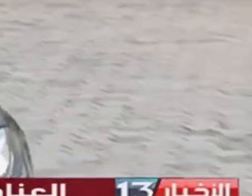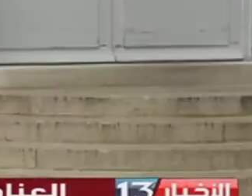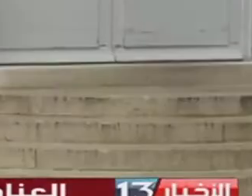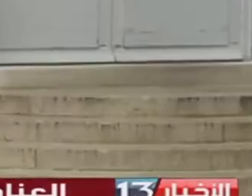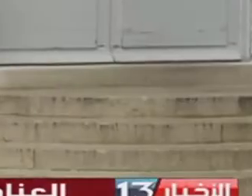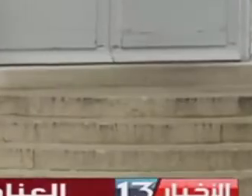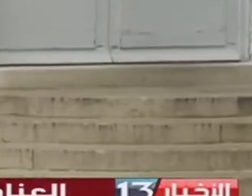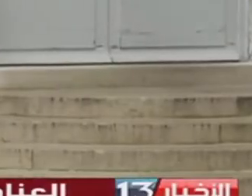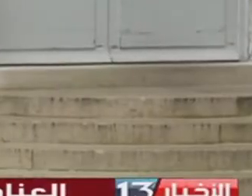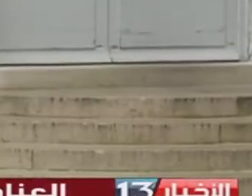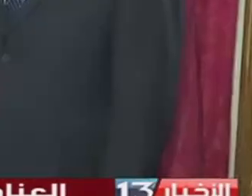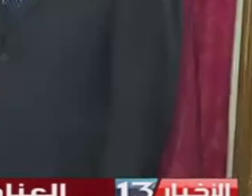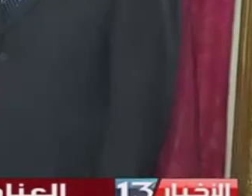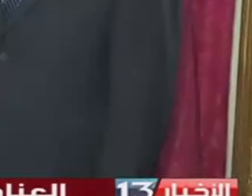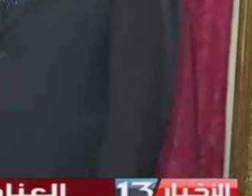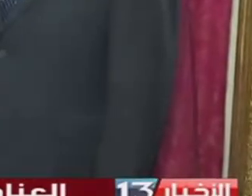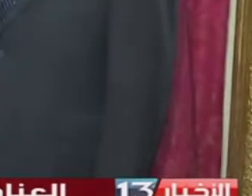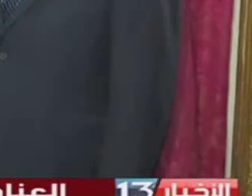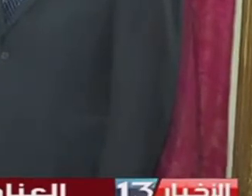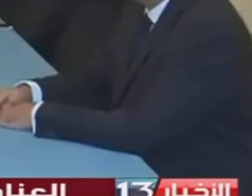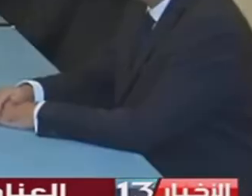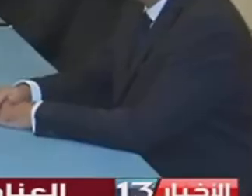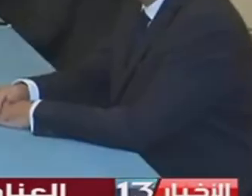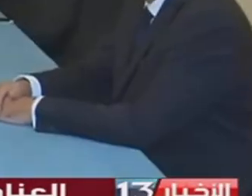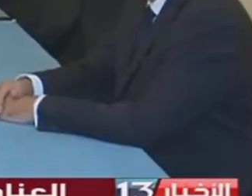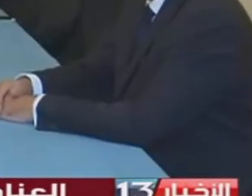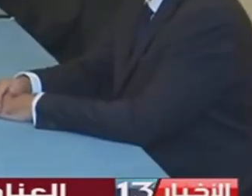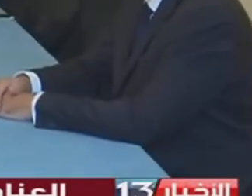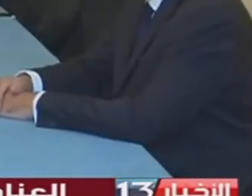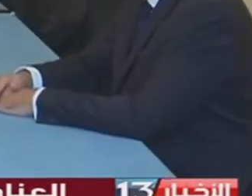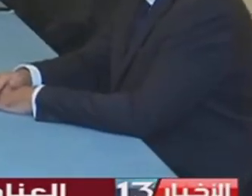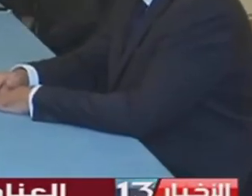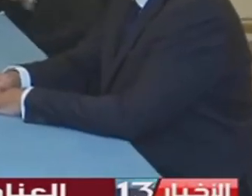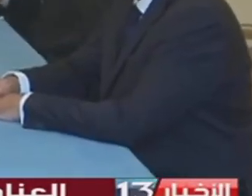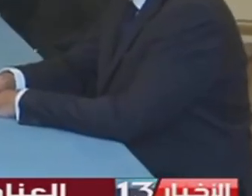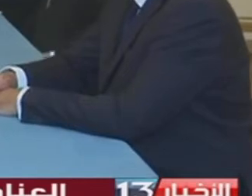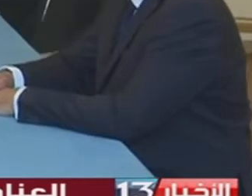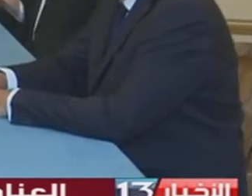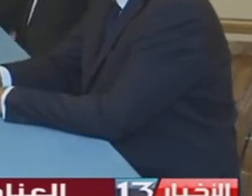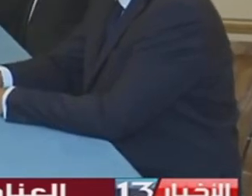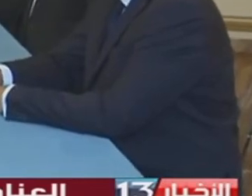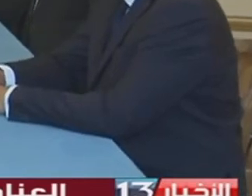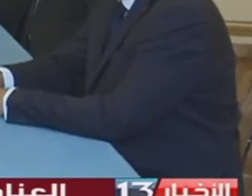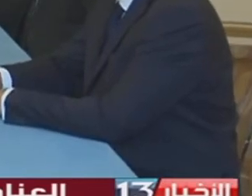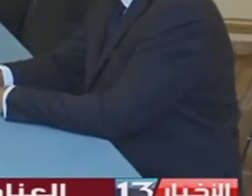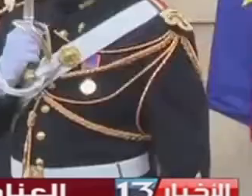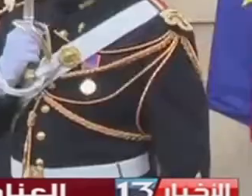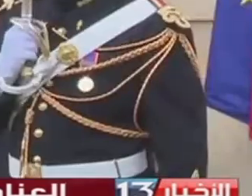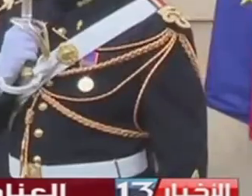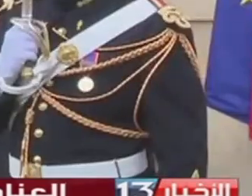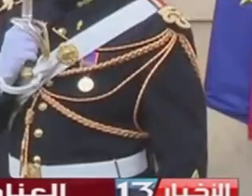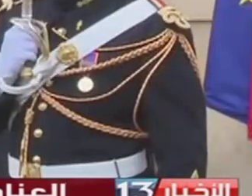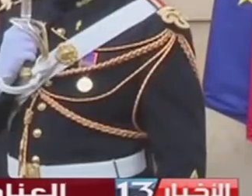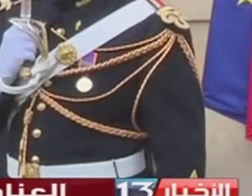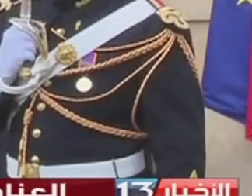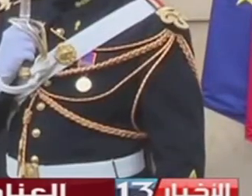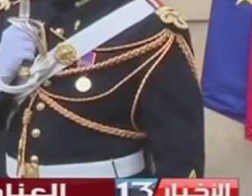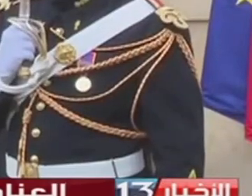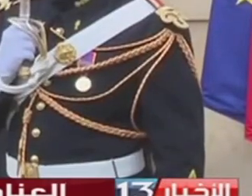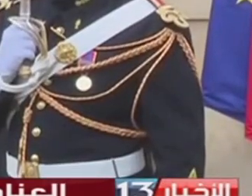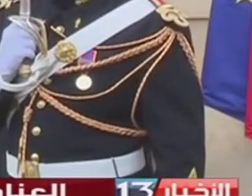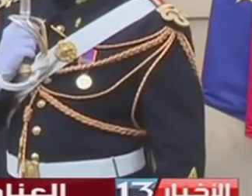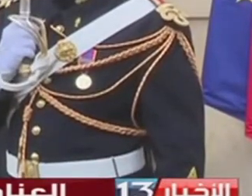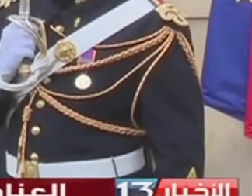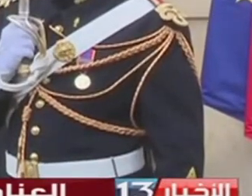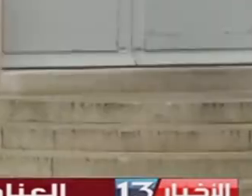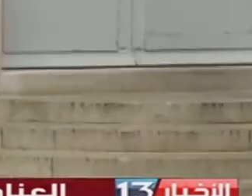في اليوم الثالث من زيارته الى باريس، رئيس الحكومة يبحث مع الوزير الاول الفرنسي ملف الهجرة غير النظامية ودعم الاستثمار